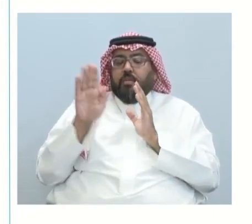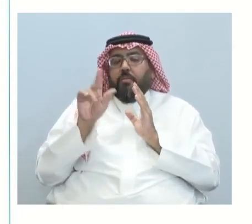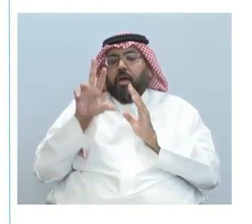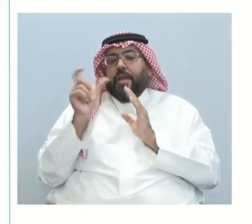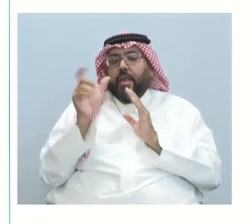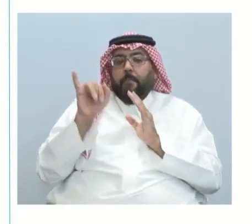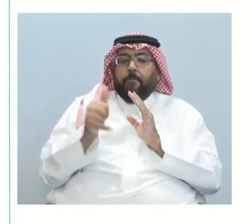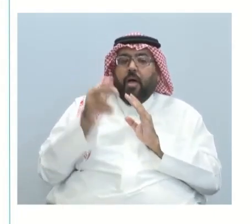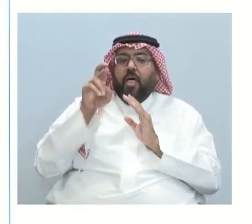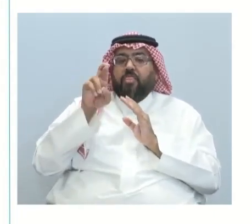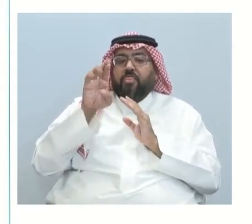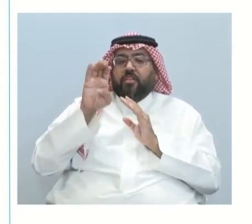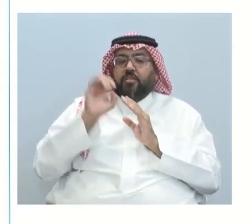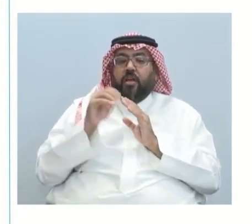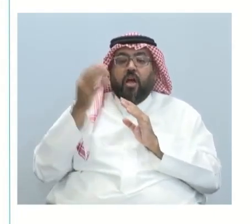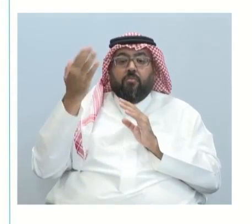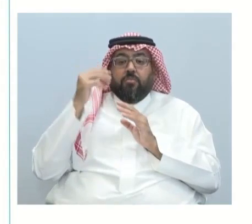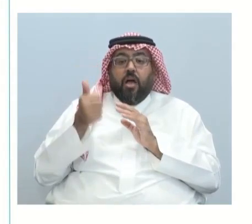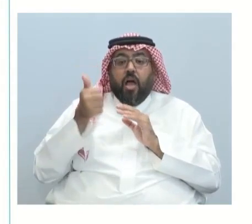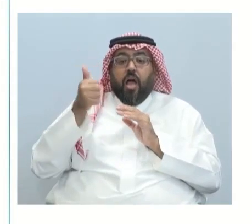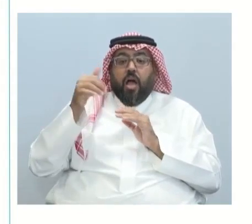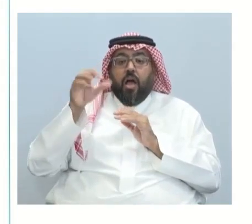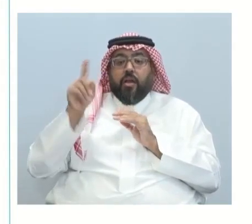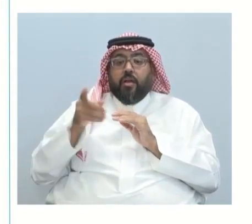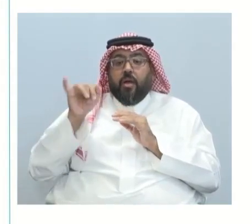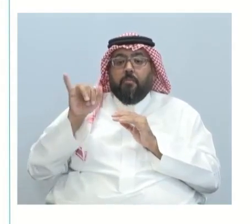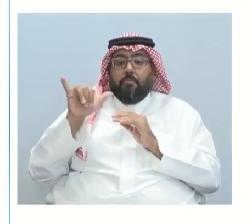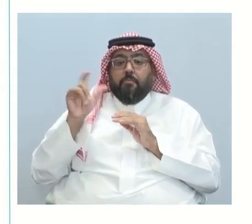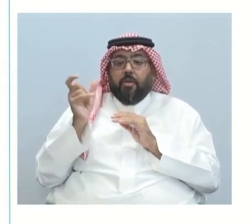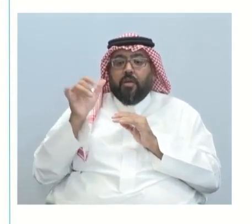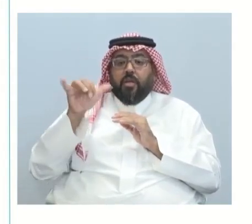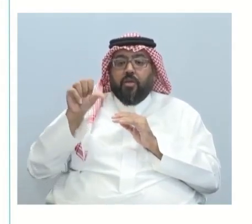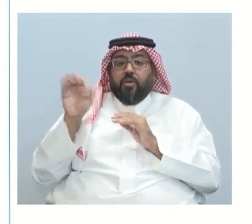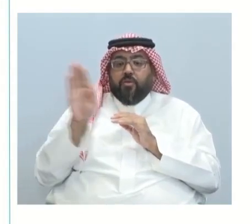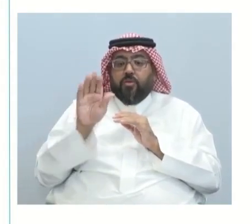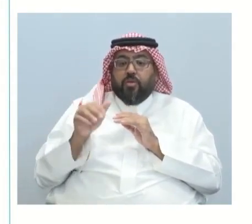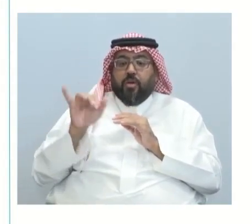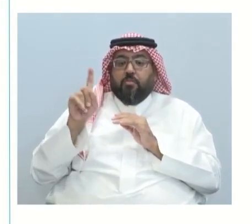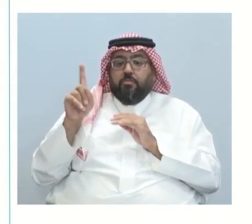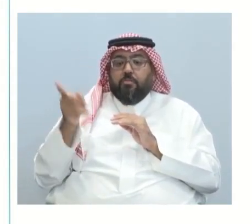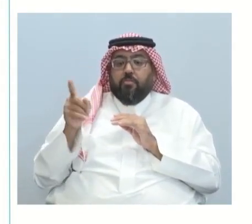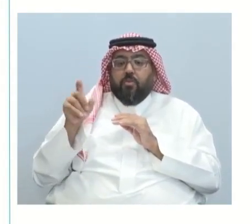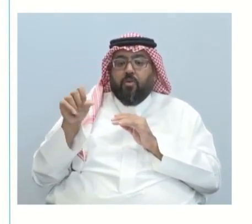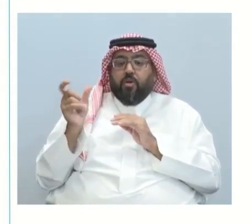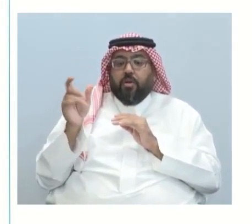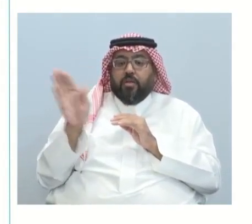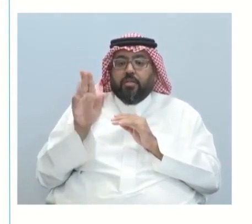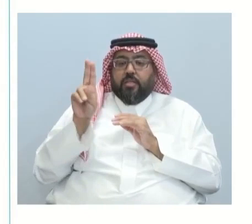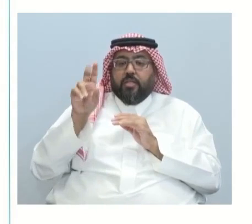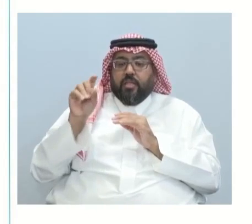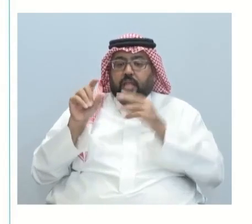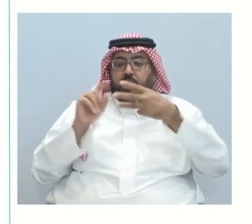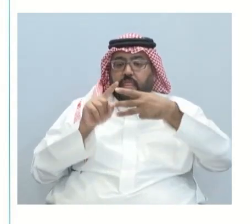وقبلهم اللي هم ارهينيوس الان نبغى نوصل لملخص الملخص لمين لهذه النماذج